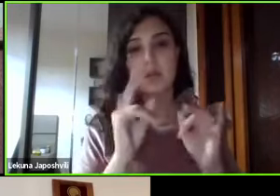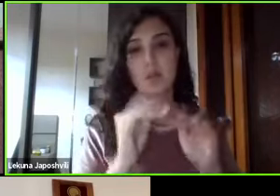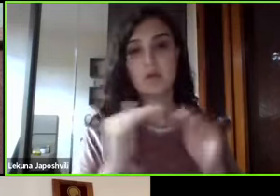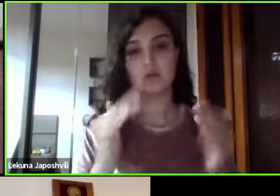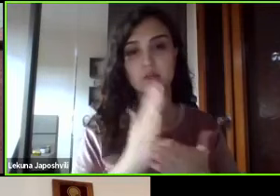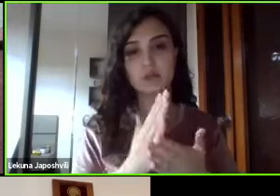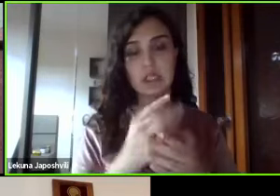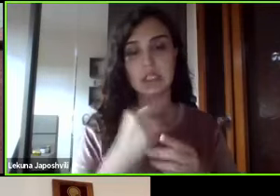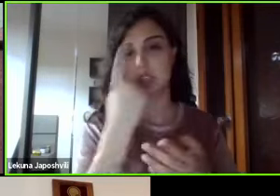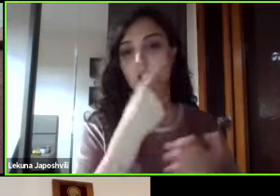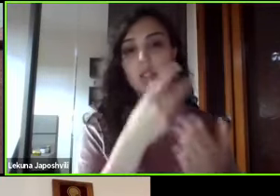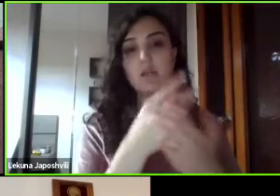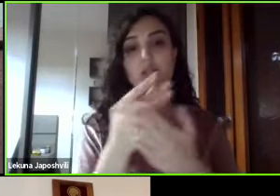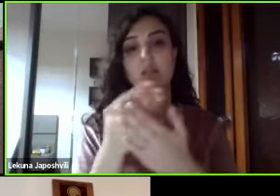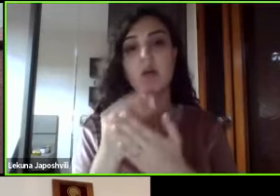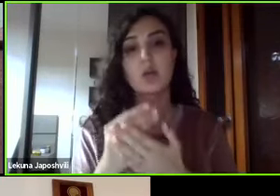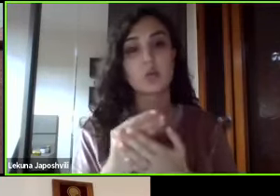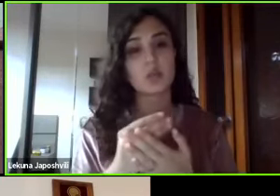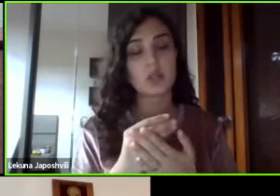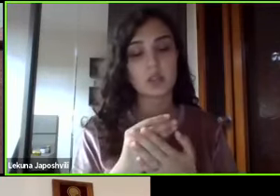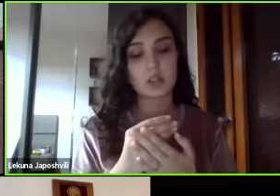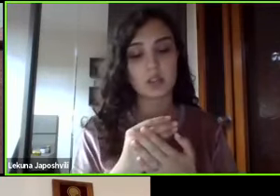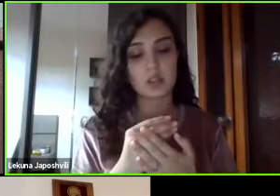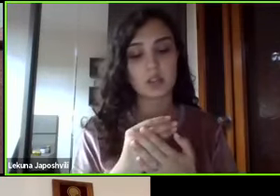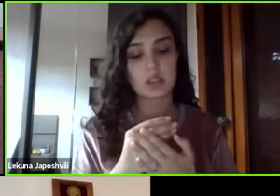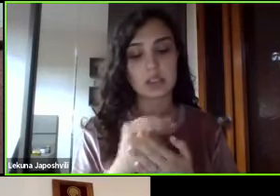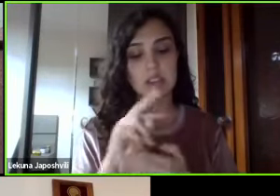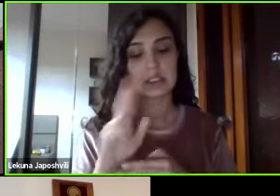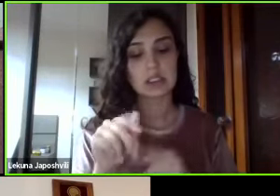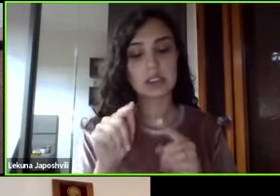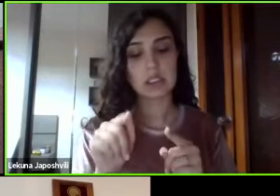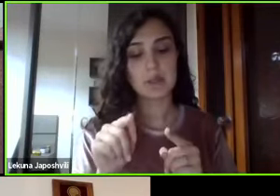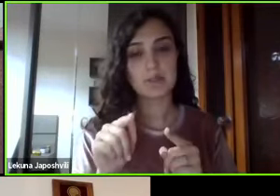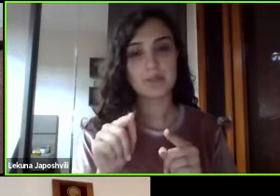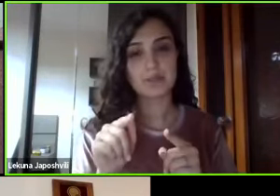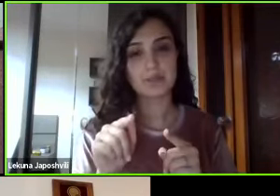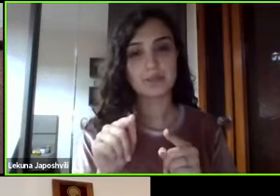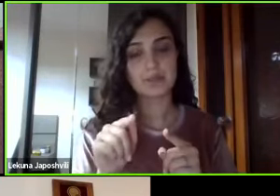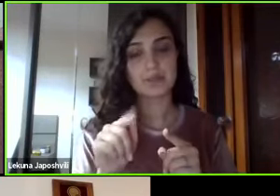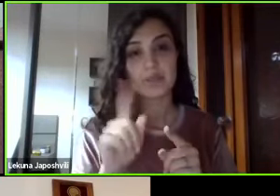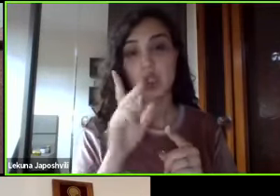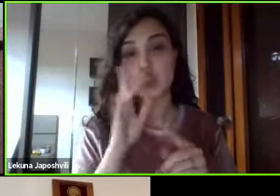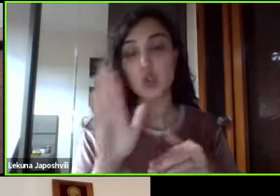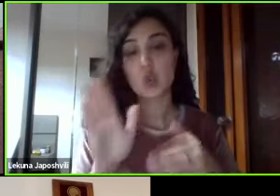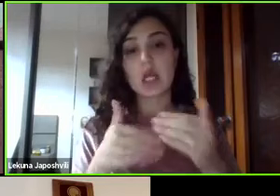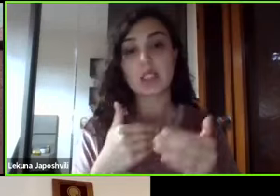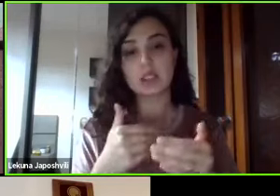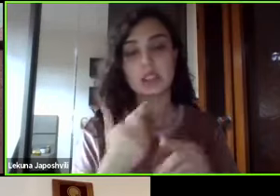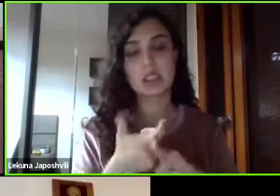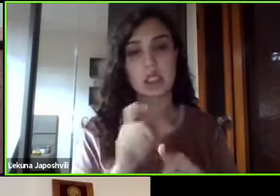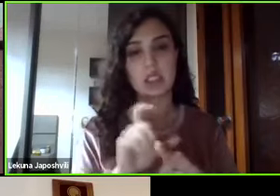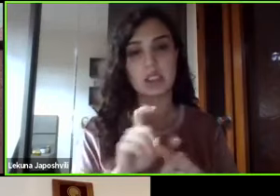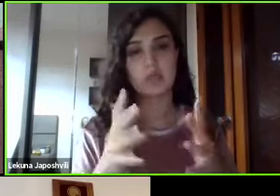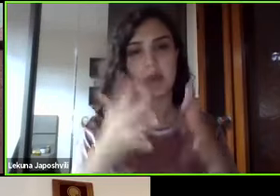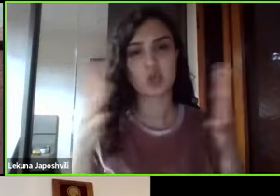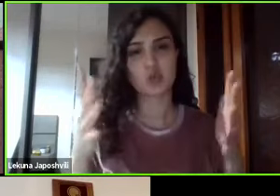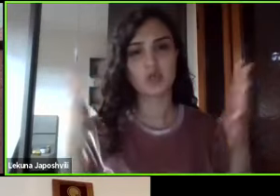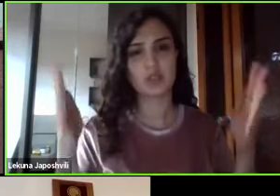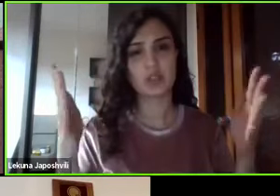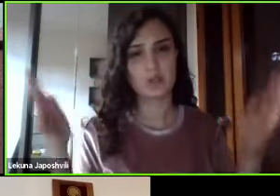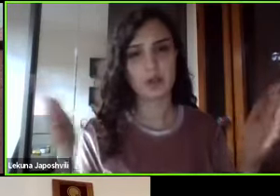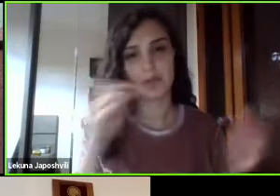ძალიან ინდივიდუალური და საზღვრები ნორმის, ხო, რა დრო გადის, ძალიან ფართოვდება და